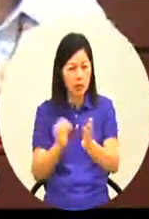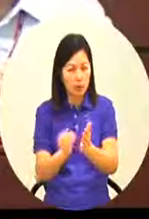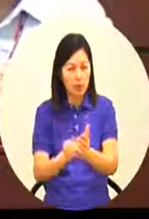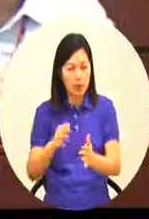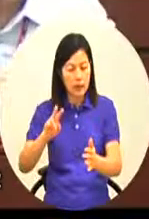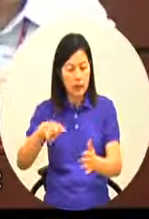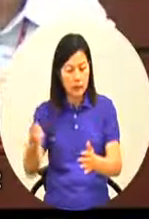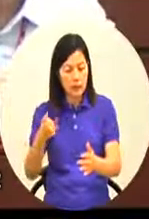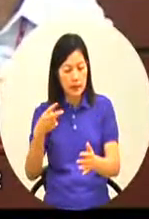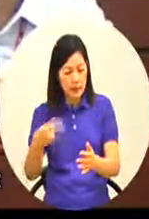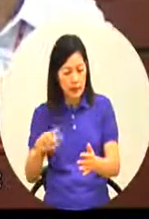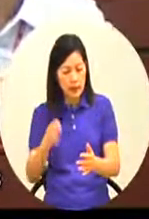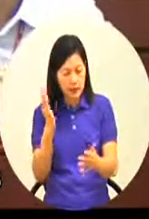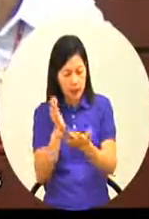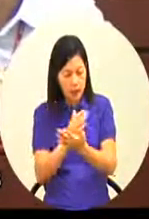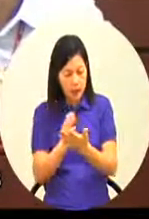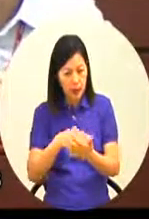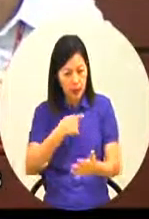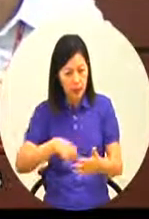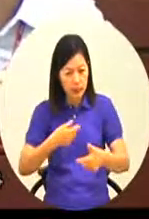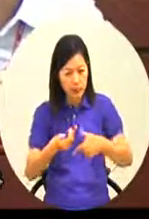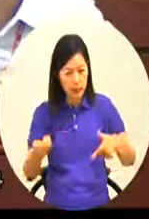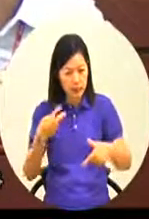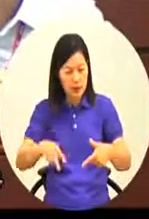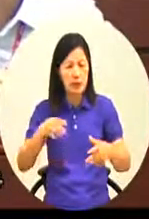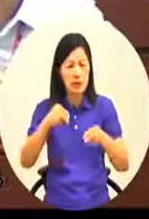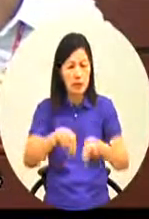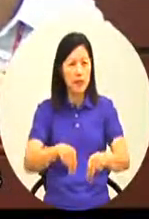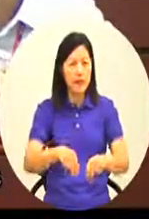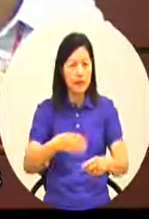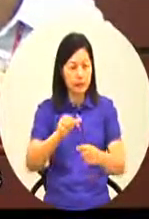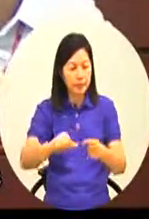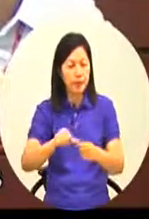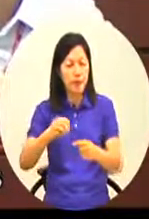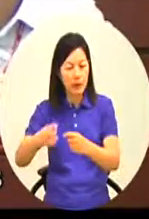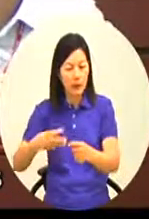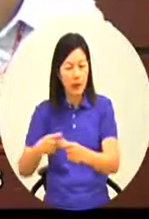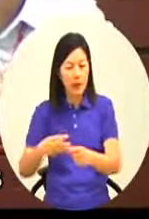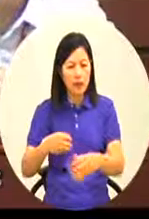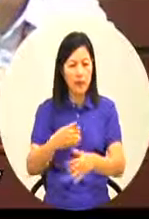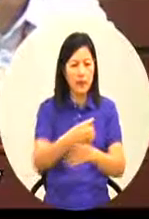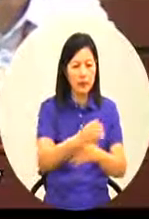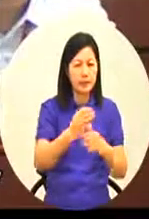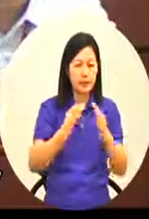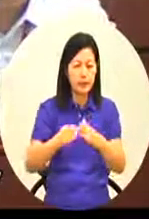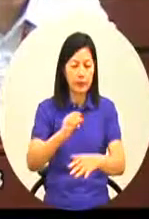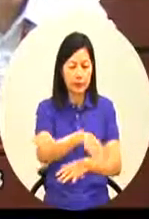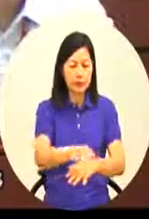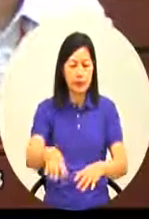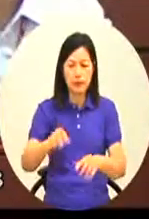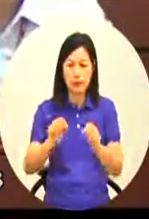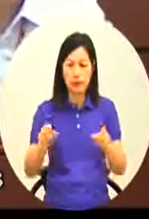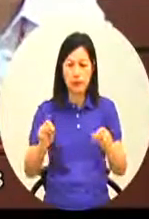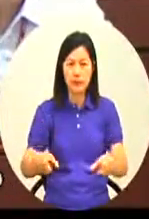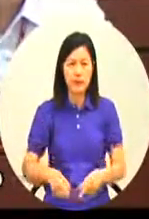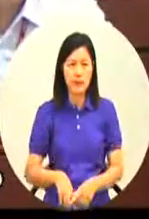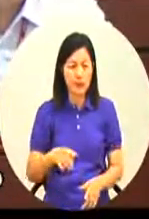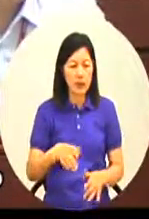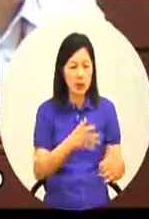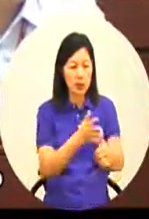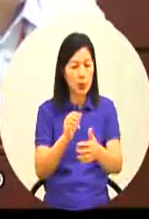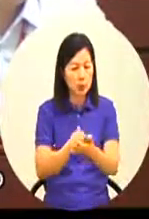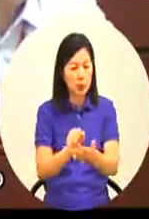重新评估身份再来签，那有的是大概5年，也有的是3年，所以各县市的状况是不一样。所以这个也是为什么就是在问卷提到